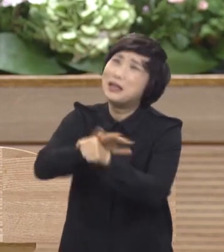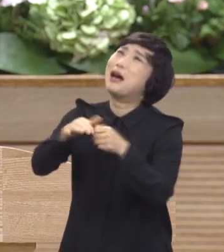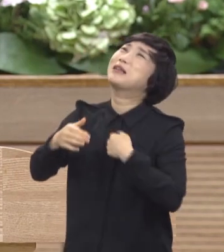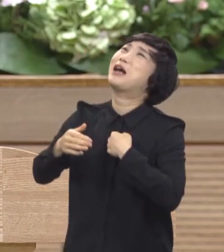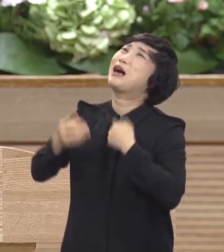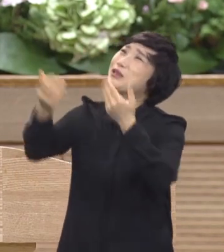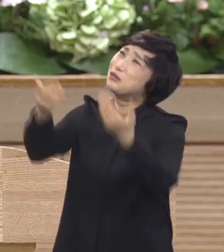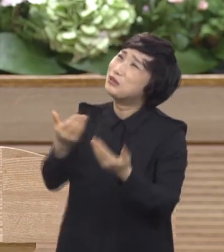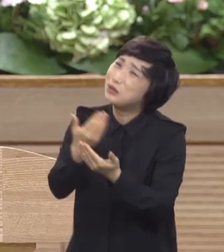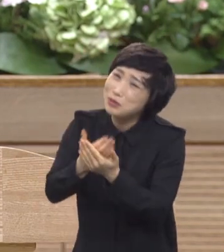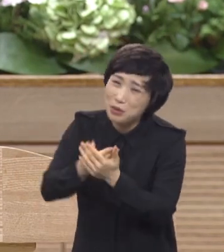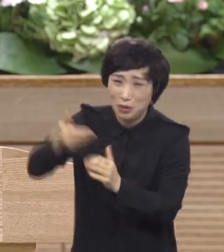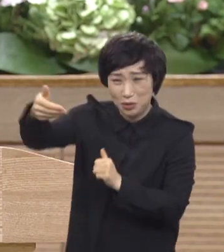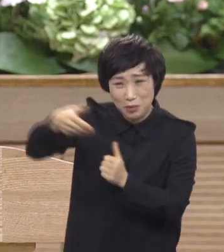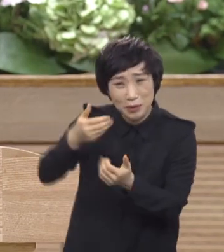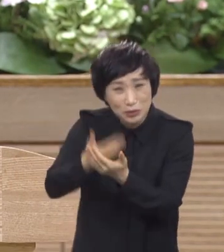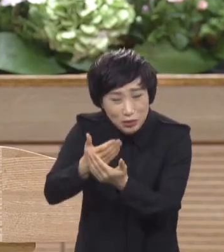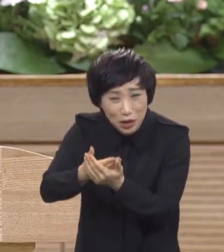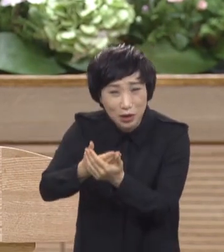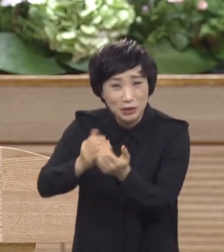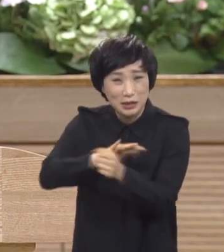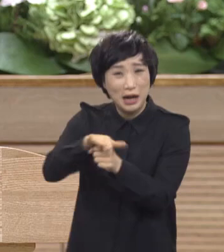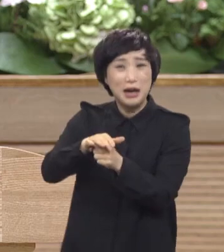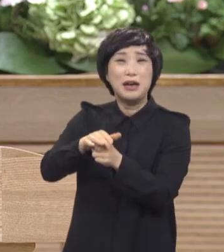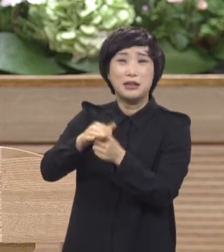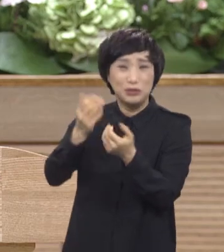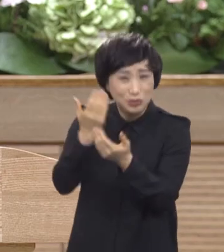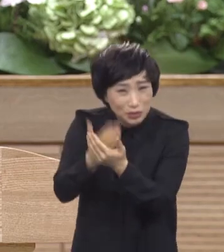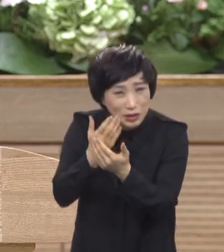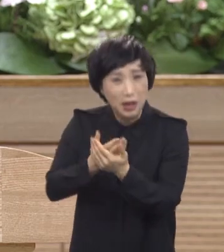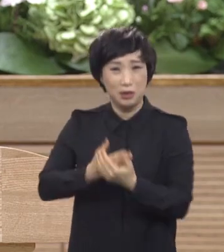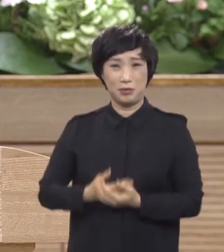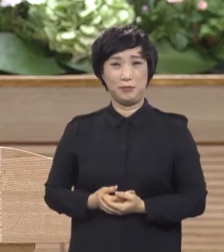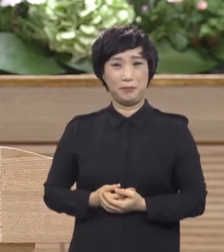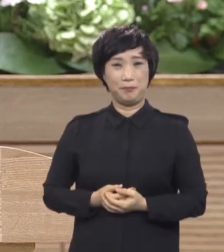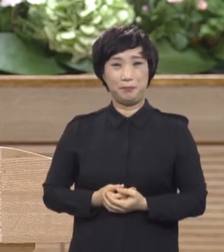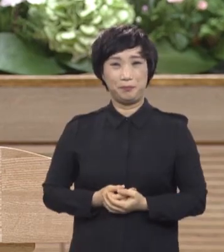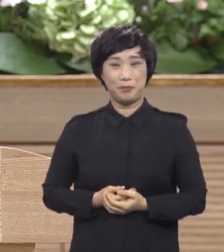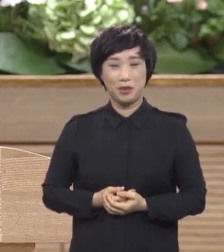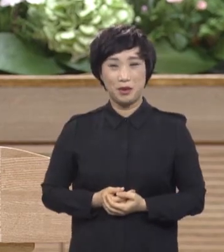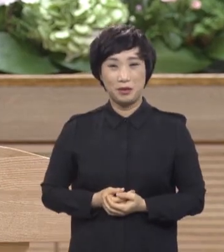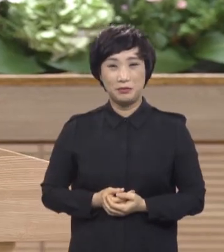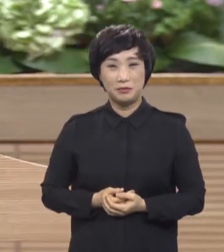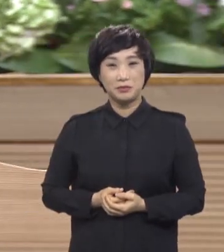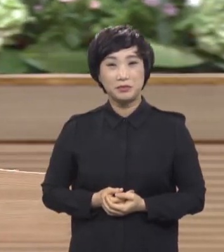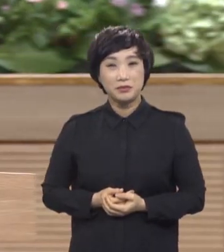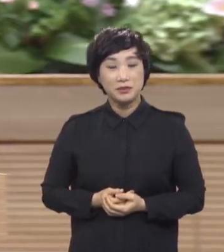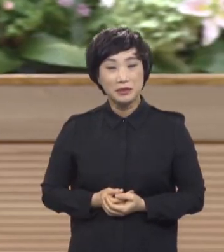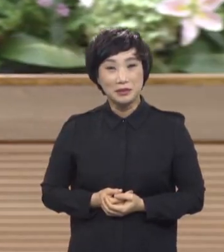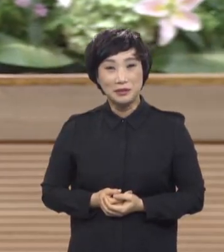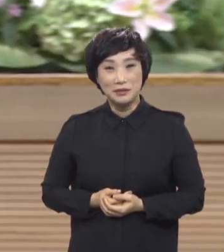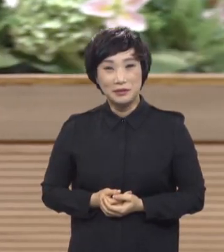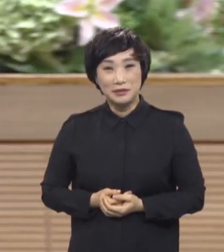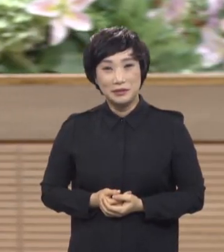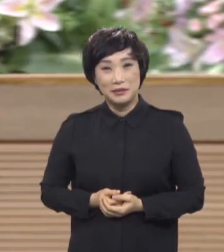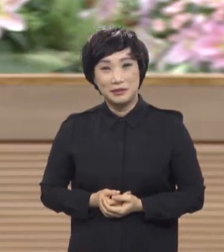열심히 사랑하게 해주세요 그러니까 보세요